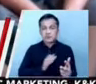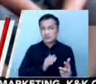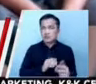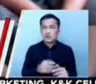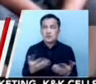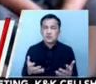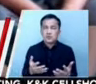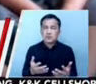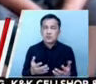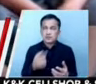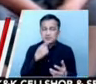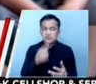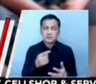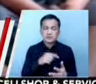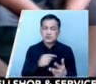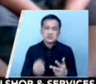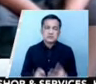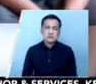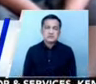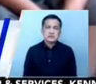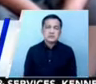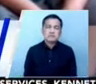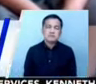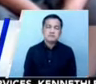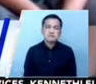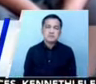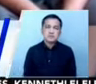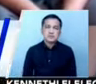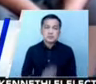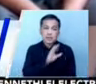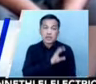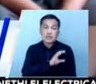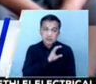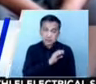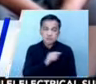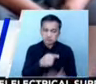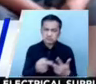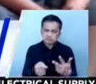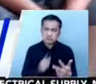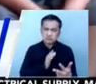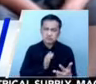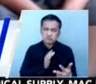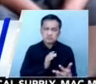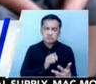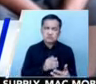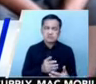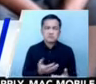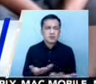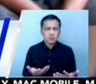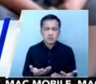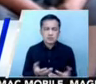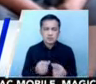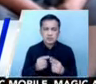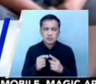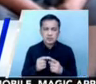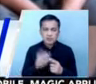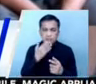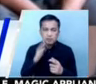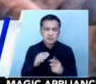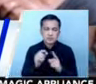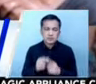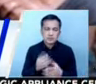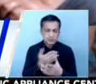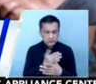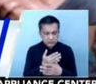masabi sa pag-uugali nila. Wala kaming masabi. Nag-share sila ng pagkain, kung pagod